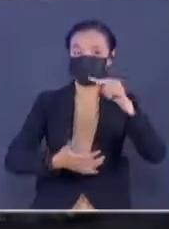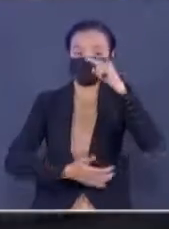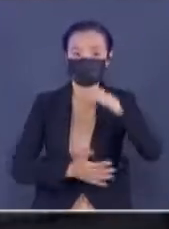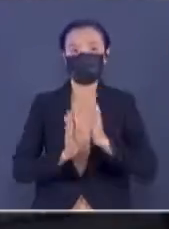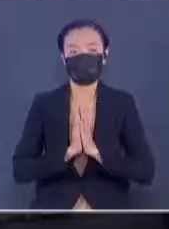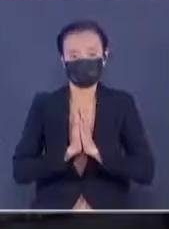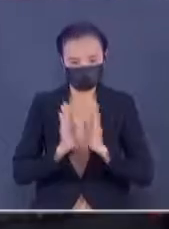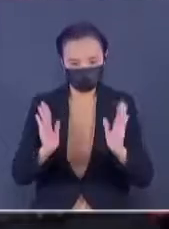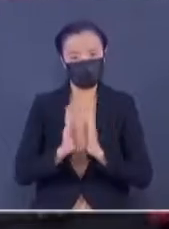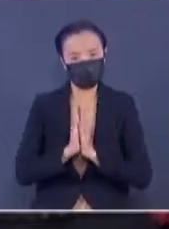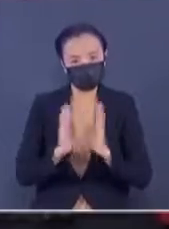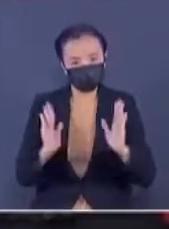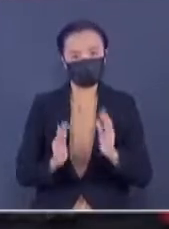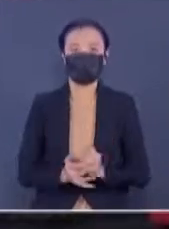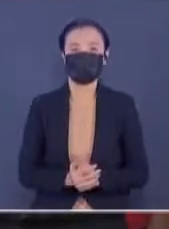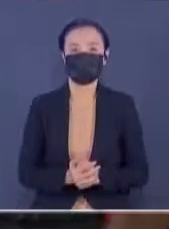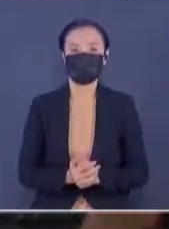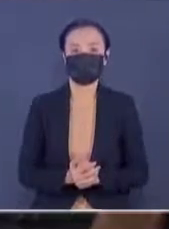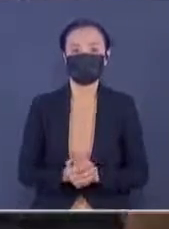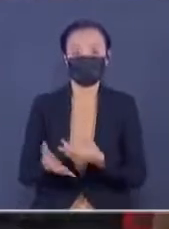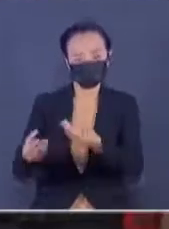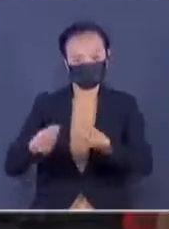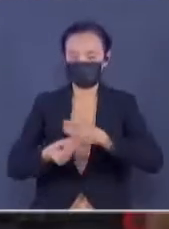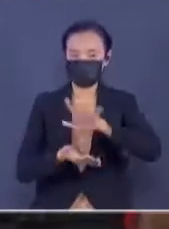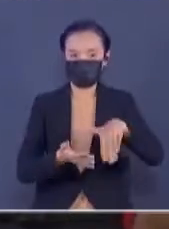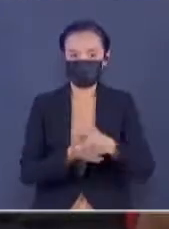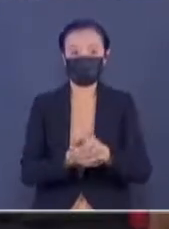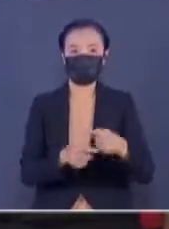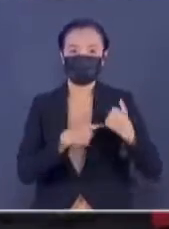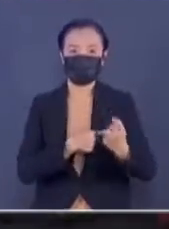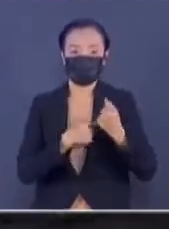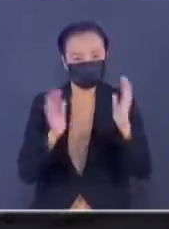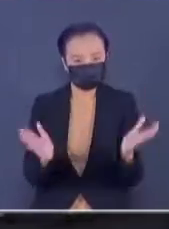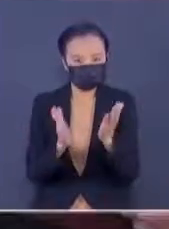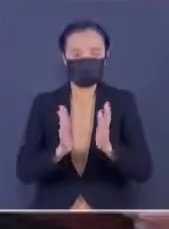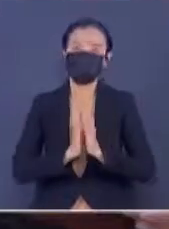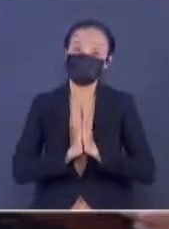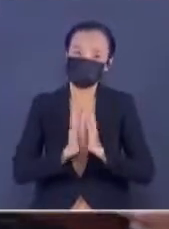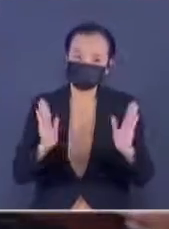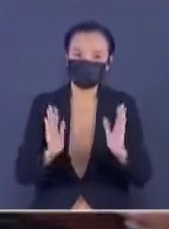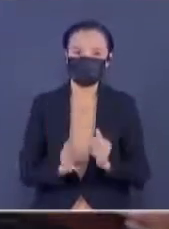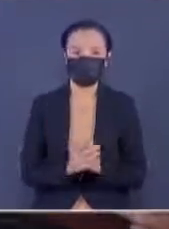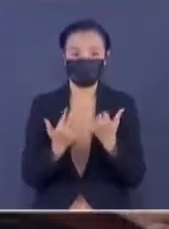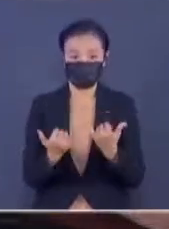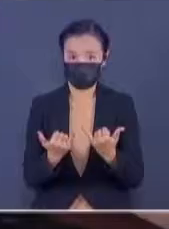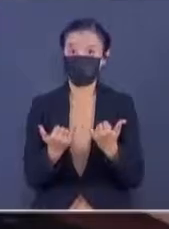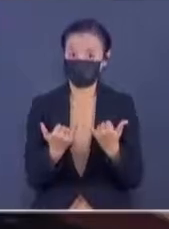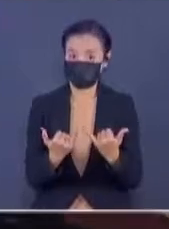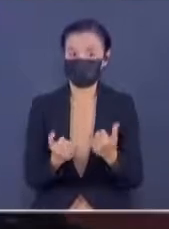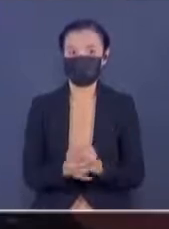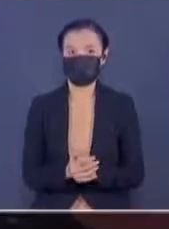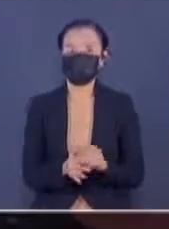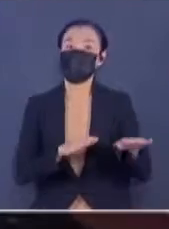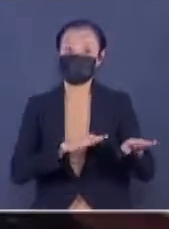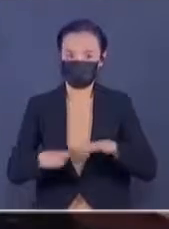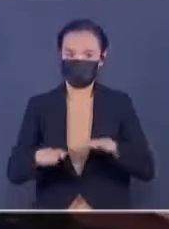ขอบคุณมากค่ะสำหรับทุกอย่างกำลังใจสปอร์ตขอบคุณมากค่ะ ถึงวันนี้แล้วเนาะ พร้